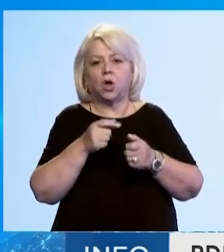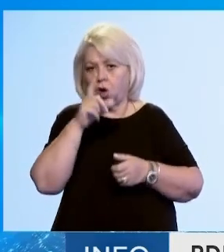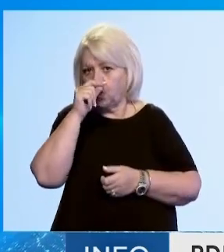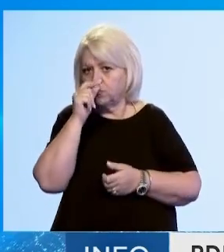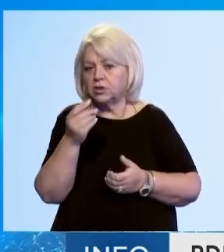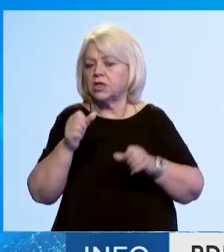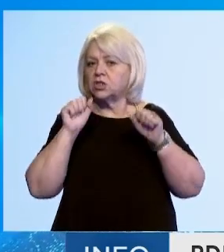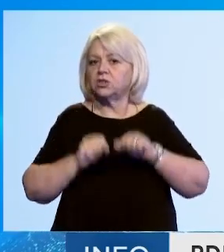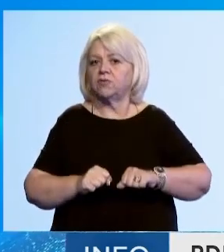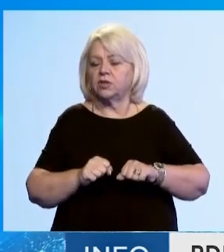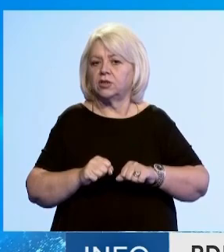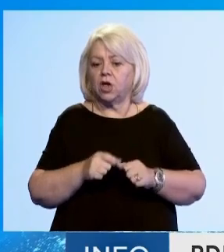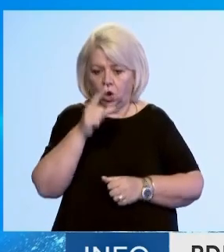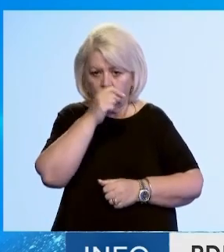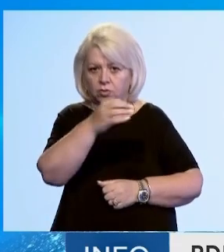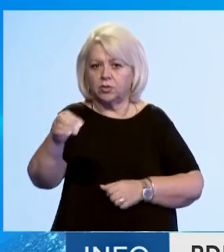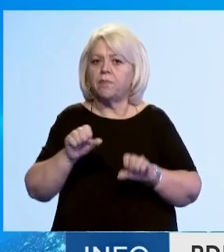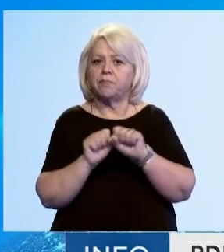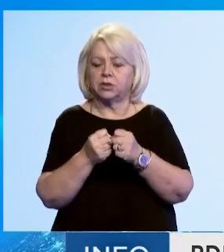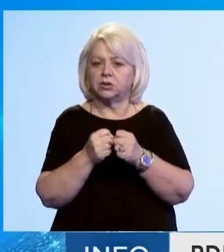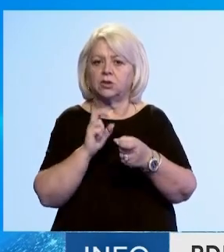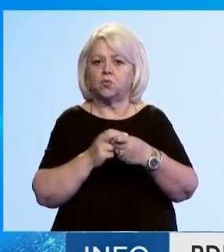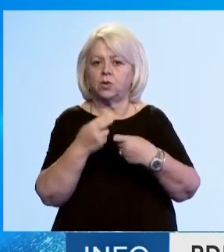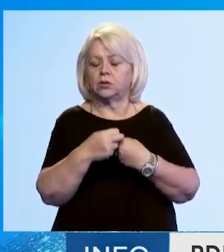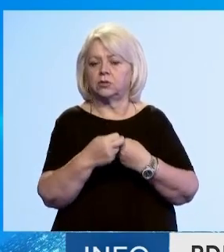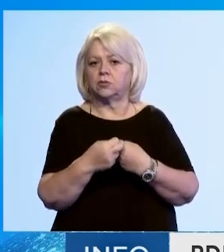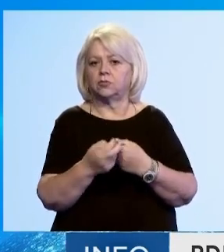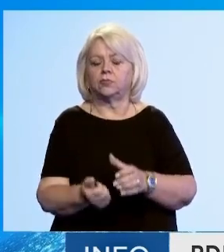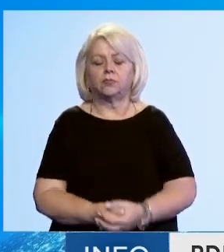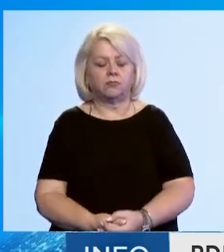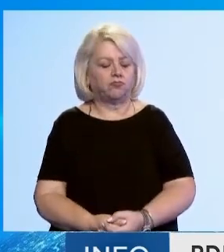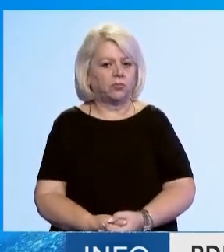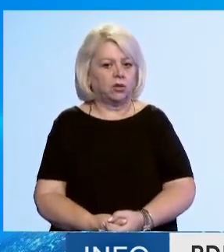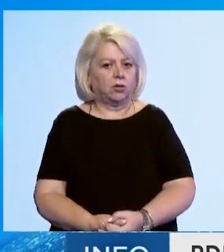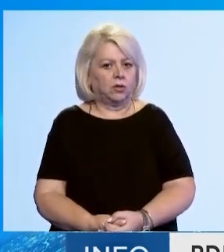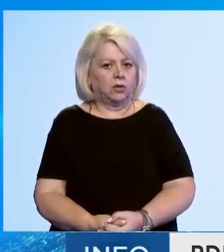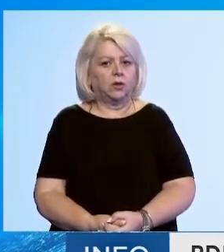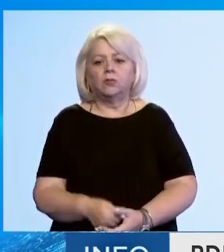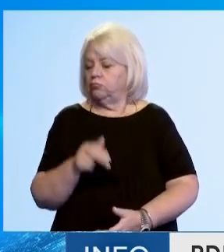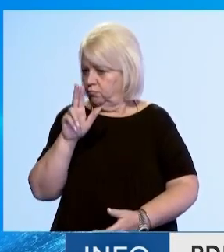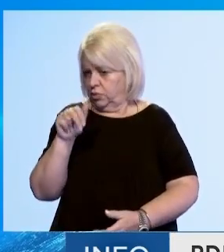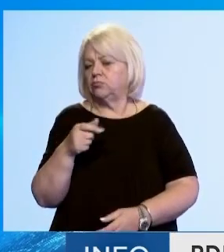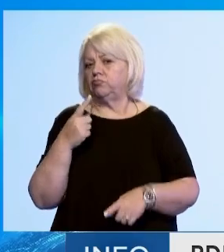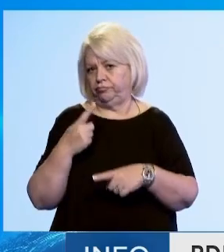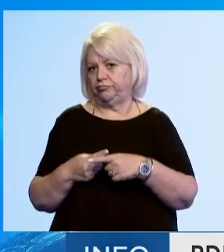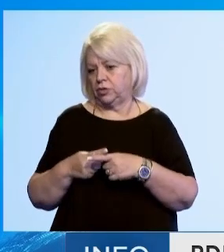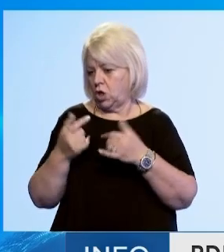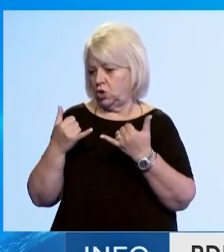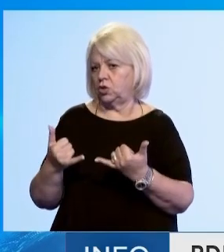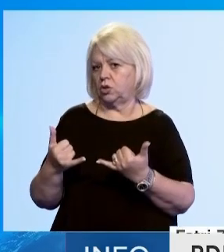dhe qeverisja lokale pas prishjes së koalicionit. Po, është e vërtetë që